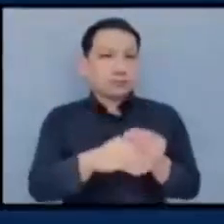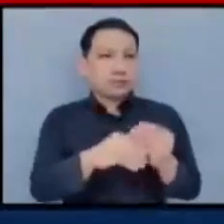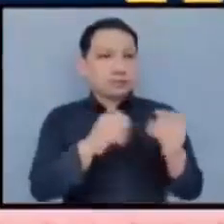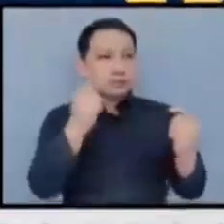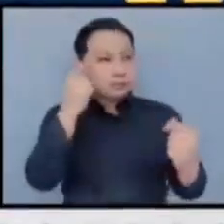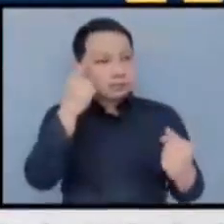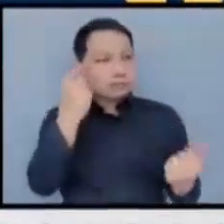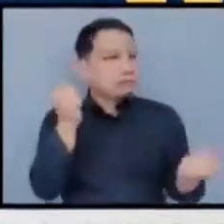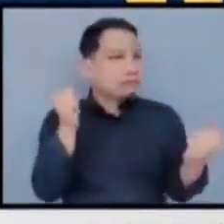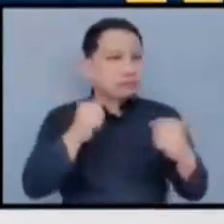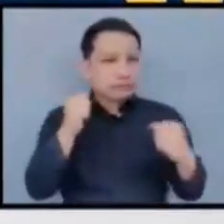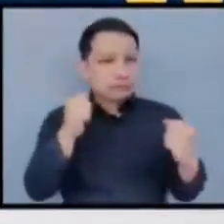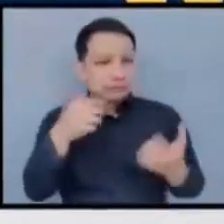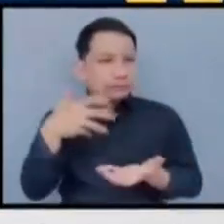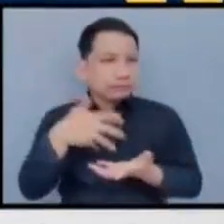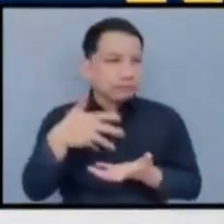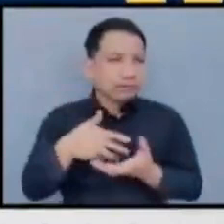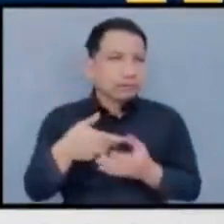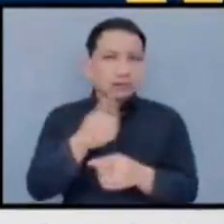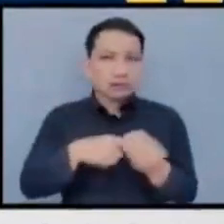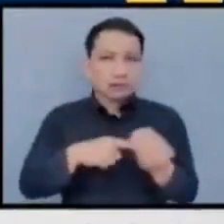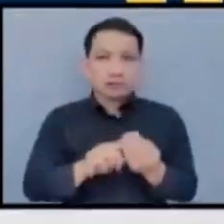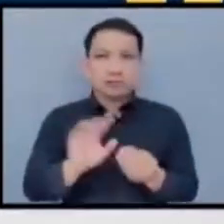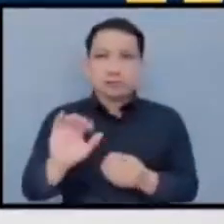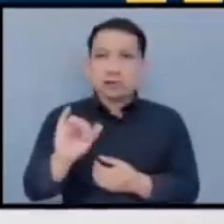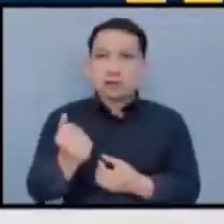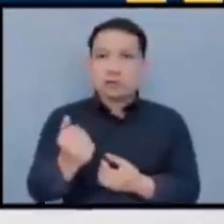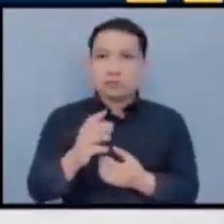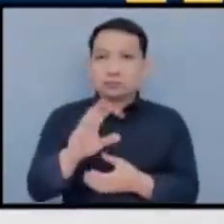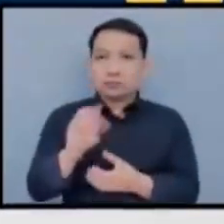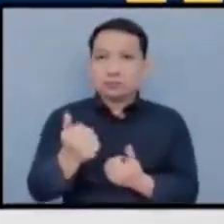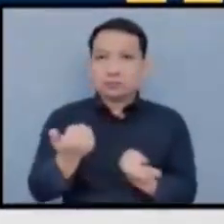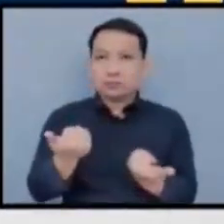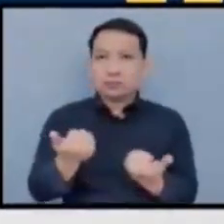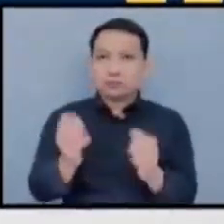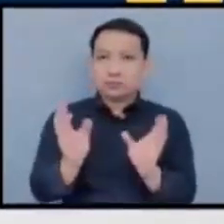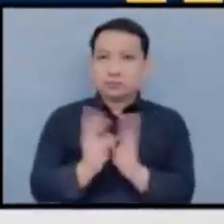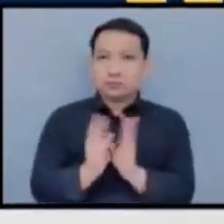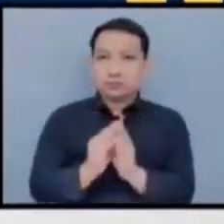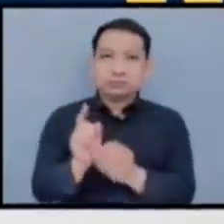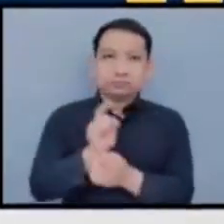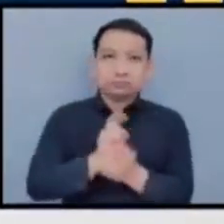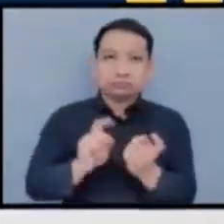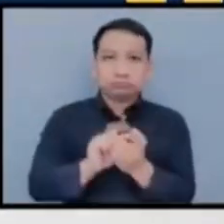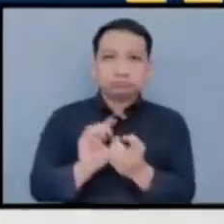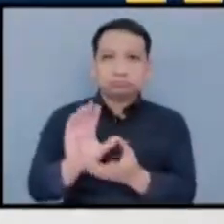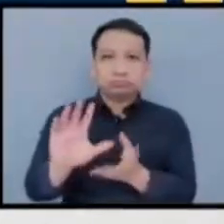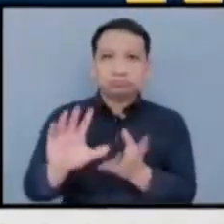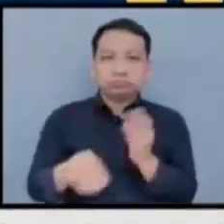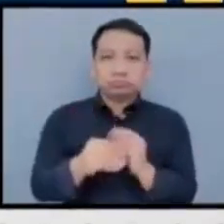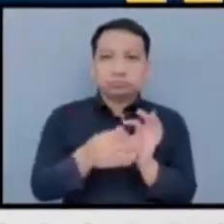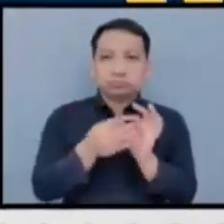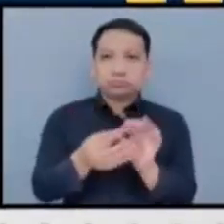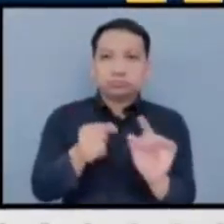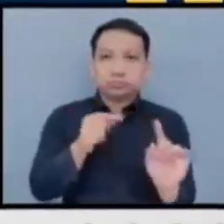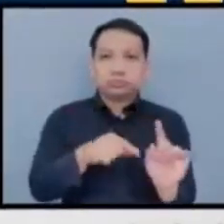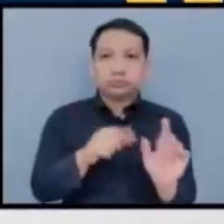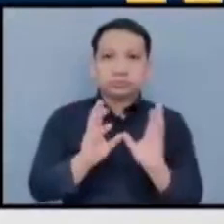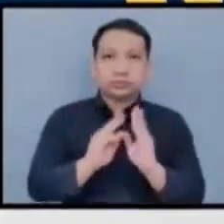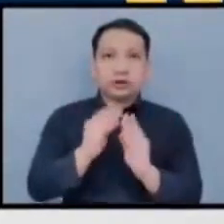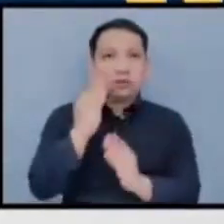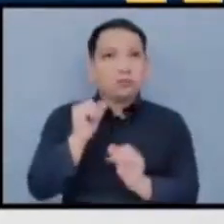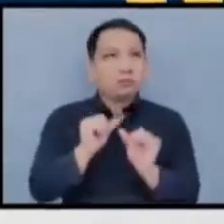mabuti. Ang hamon lang ngayon ay kung magkakaroon sila ng quorum o sapat na bilang para makapagsagawa ng committee hearing dahil karamihan sa